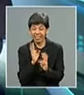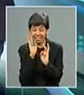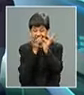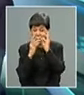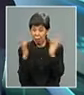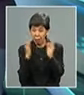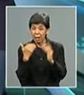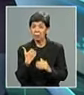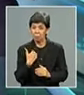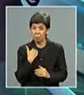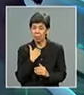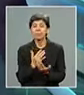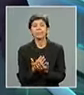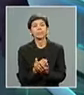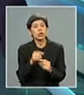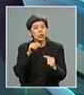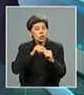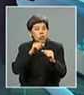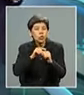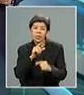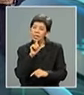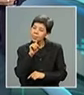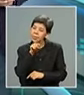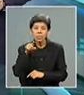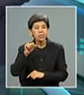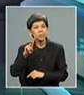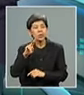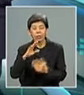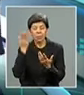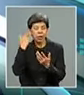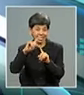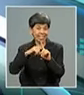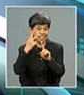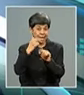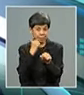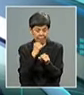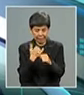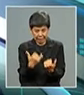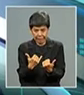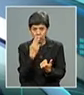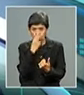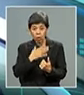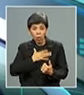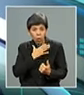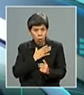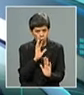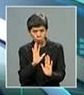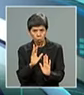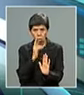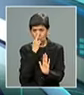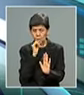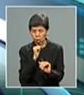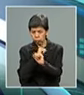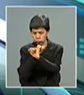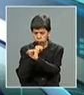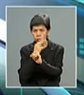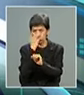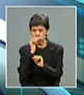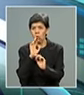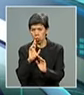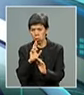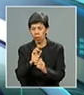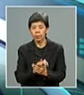หรือพีคนั้นก็คือช่วงเวลา 21-22 มีนาคมตอนนี้จึงถือเป็นช่วงเวลาที่ชาวแม่ฮ่องสอนต้องเตรียมตัวรับมืออย่างยิ่งเลย